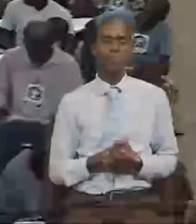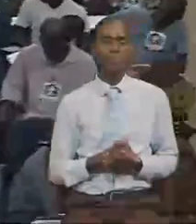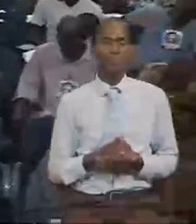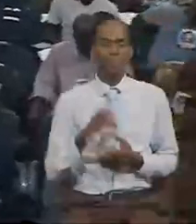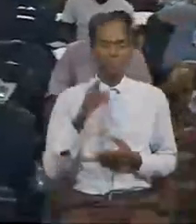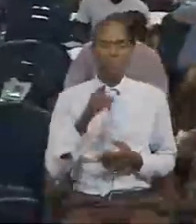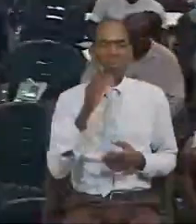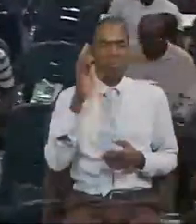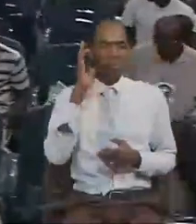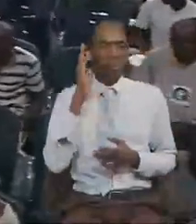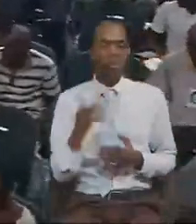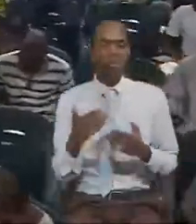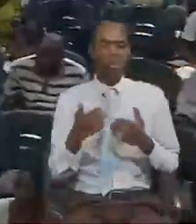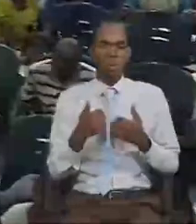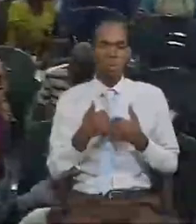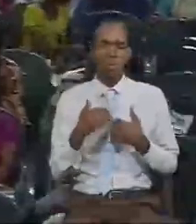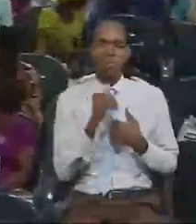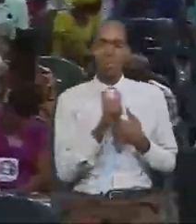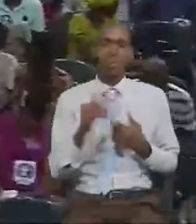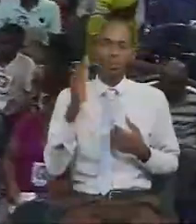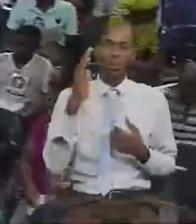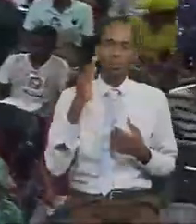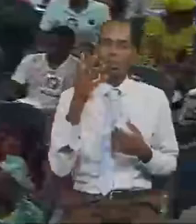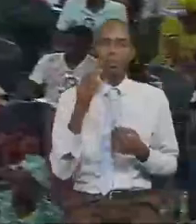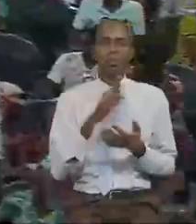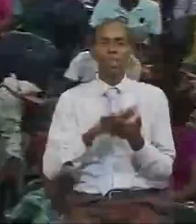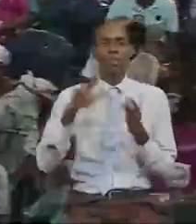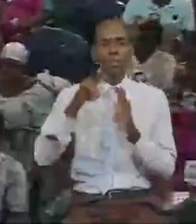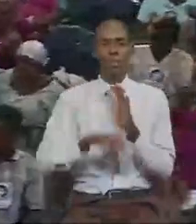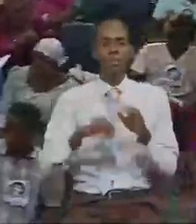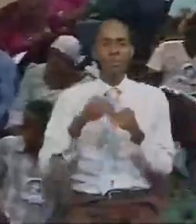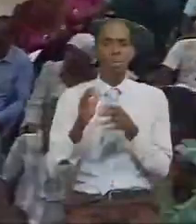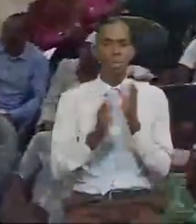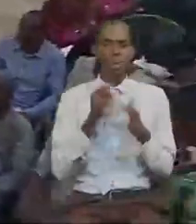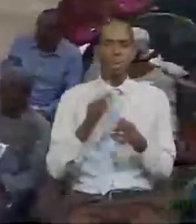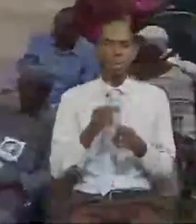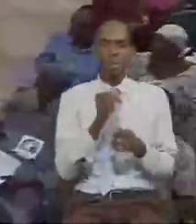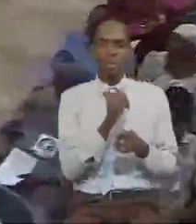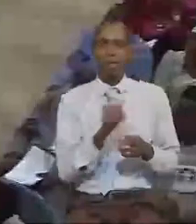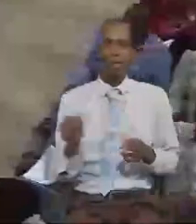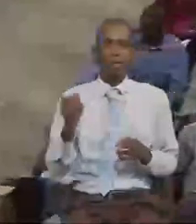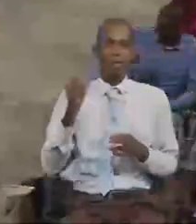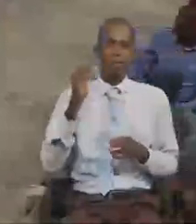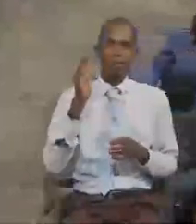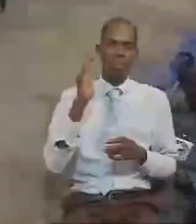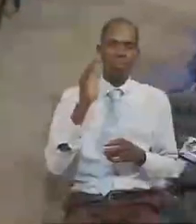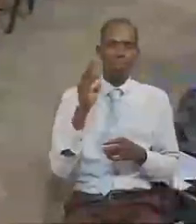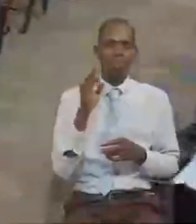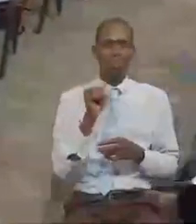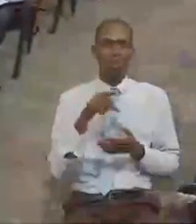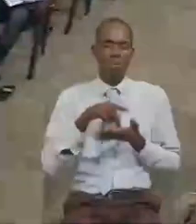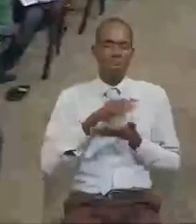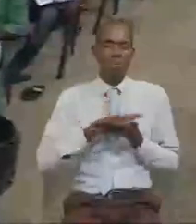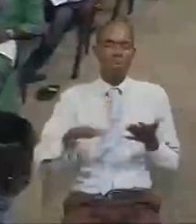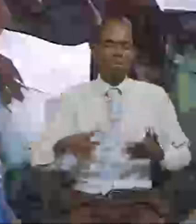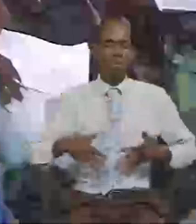Tu auras un témoignage de justice. Un témoignage de la vie purifiée. De